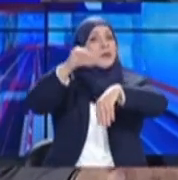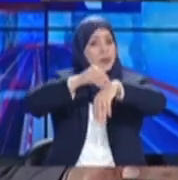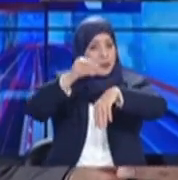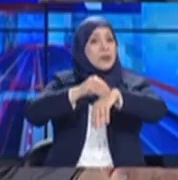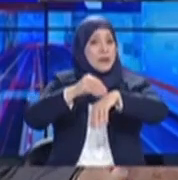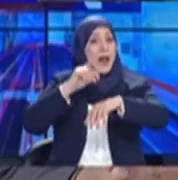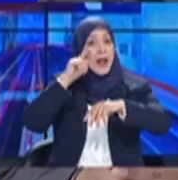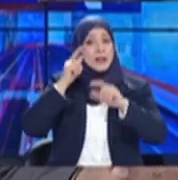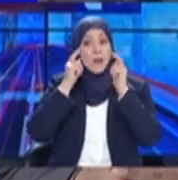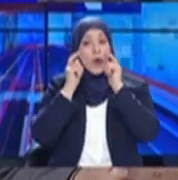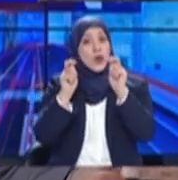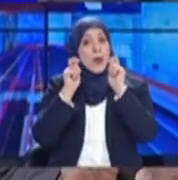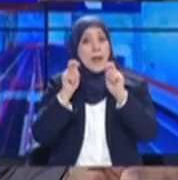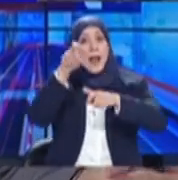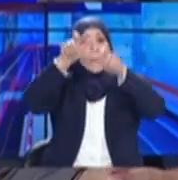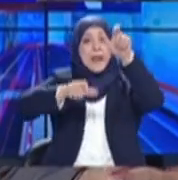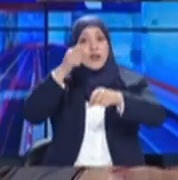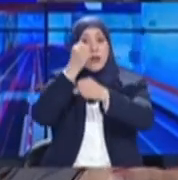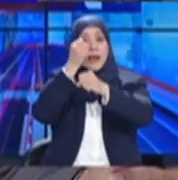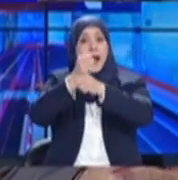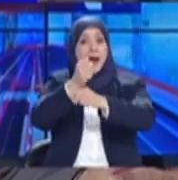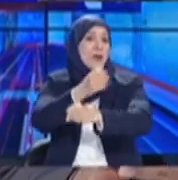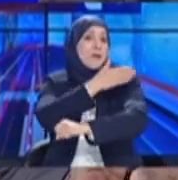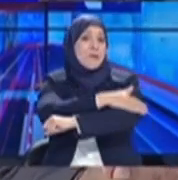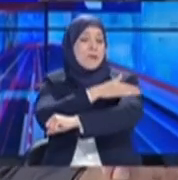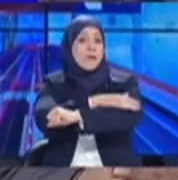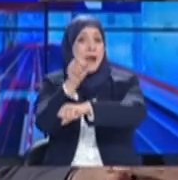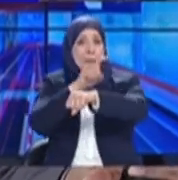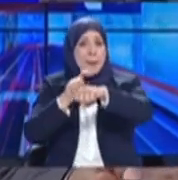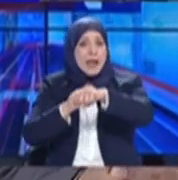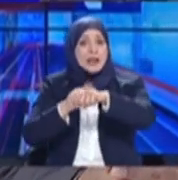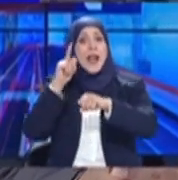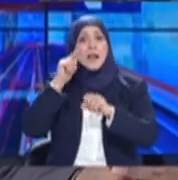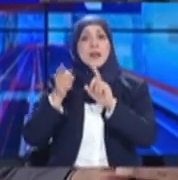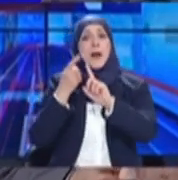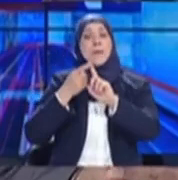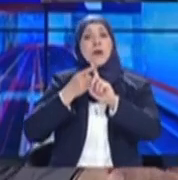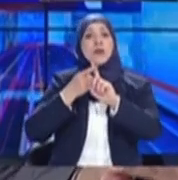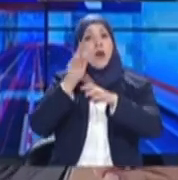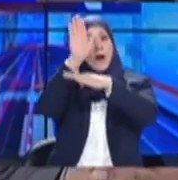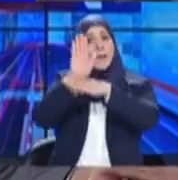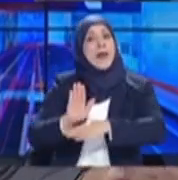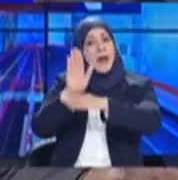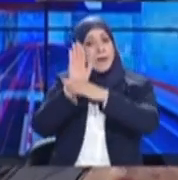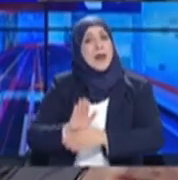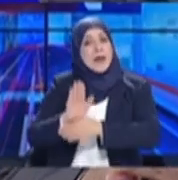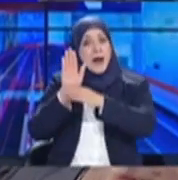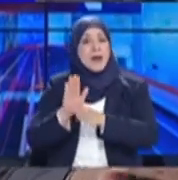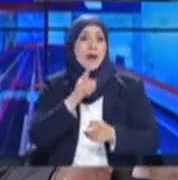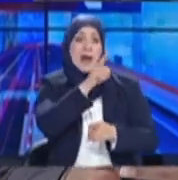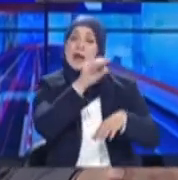كلنا حينا ال ال ال الاحتفال باليوم العالمي للصحه والسلامه المهنيه 2019